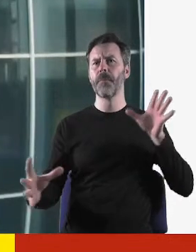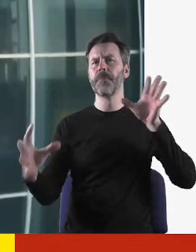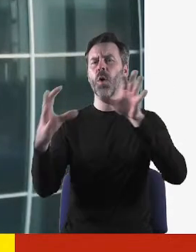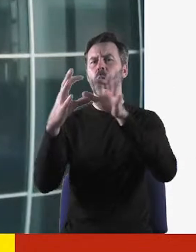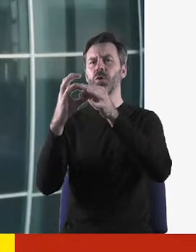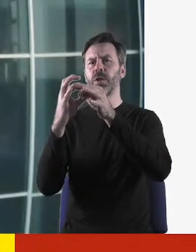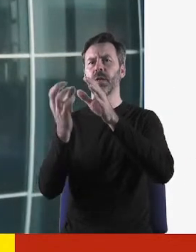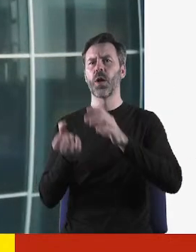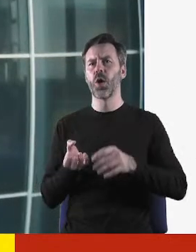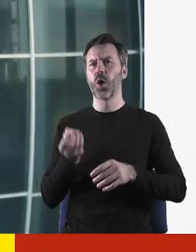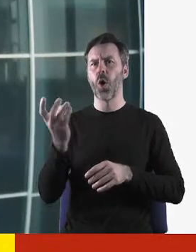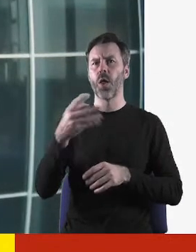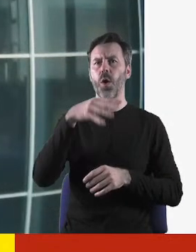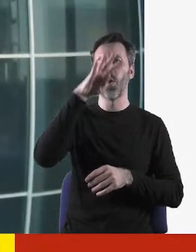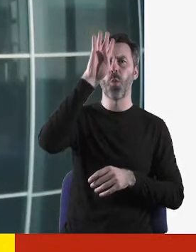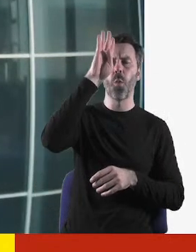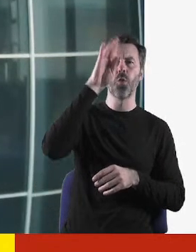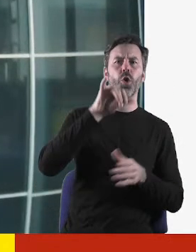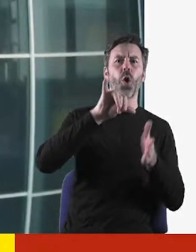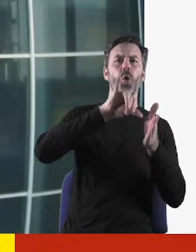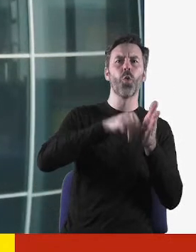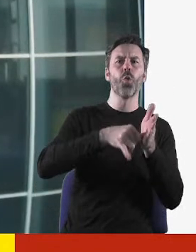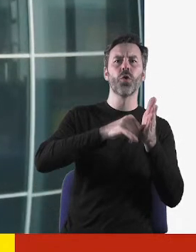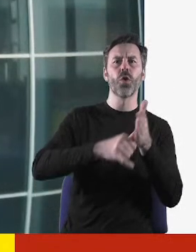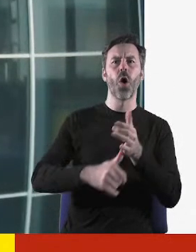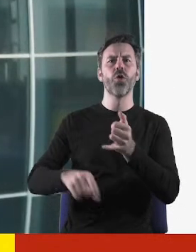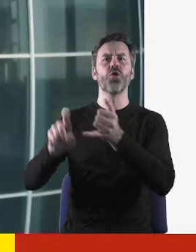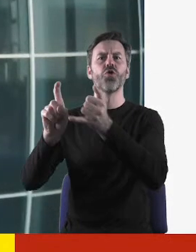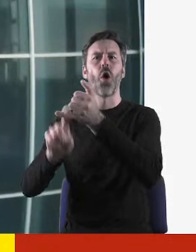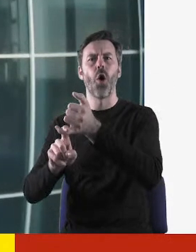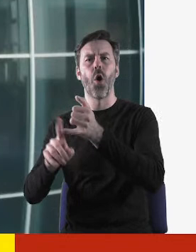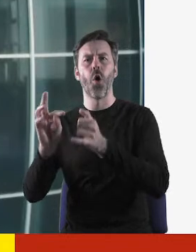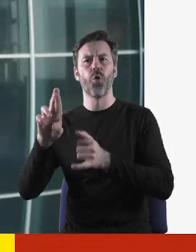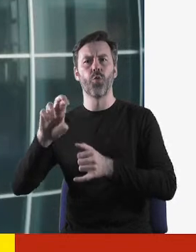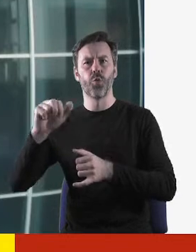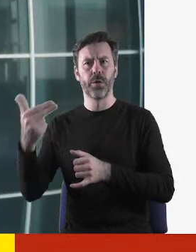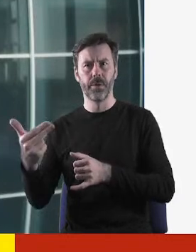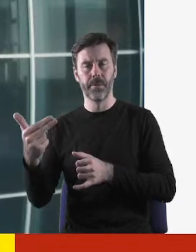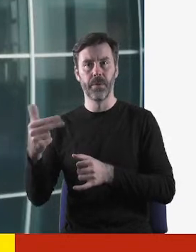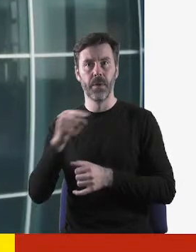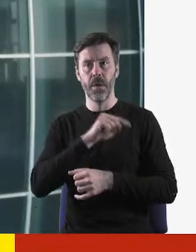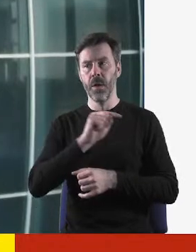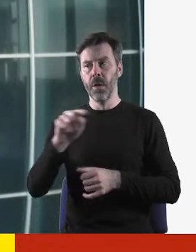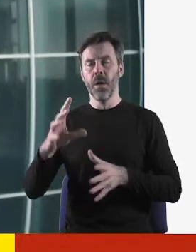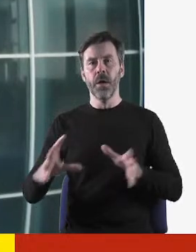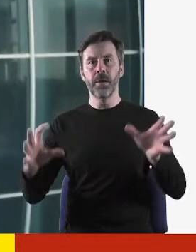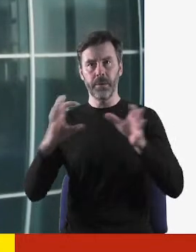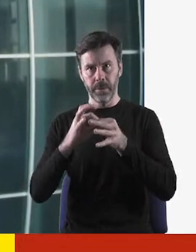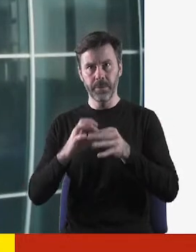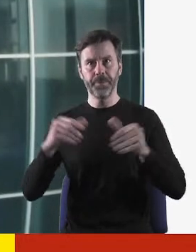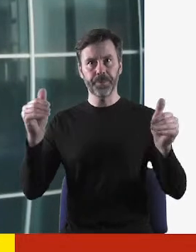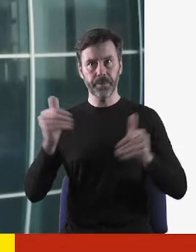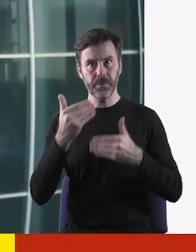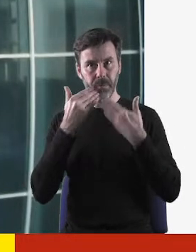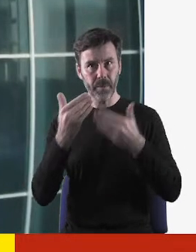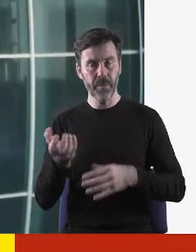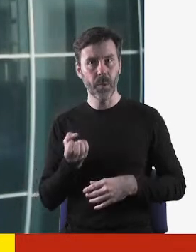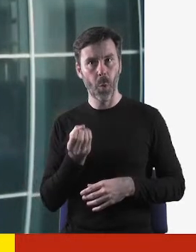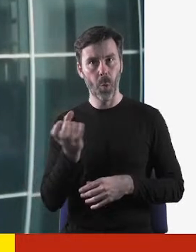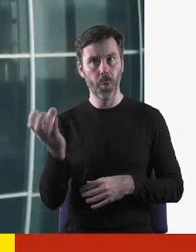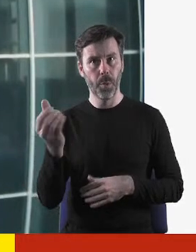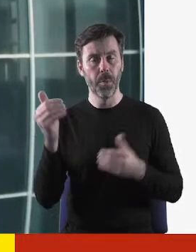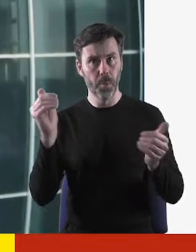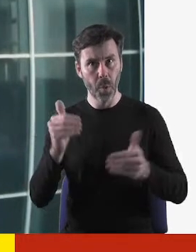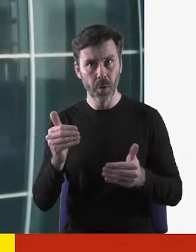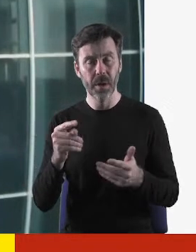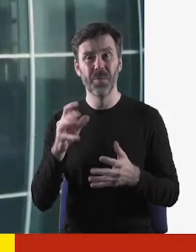kolejowe między Łodzią, Kutnem a Toruniem, bo wiem, zdaję sobie sprawę po odpowiedzi na swoją interpelację, że w chwili obecnej